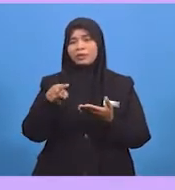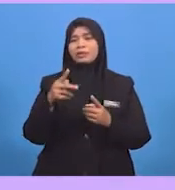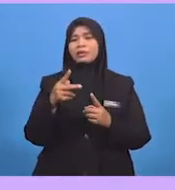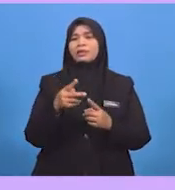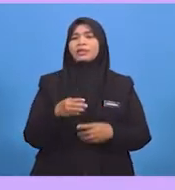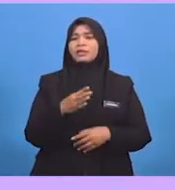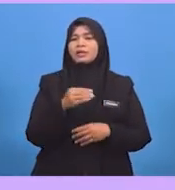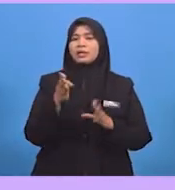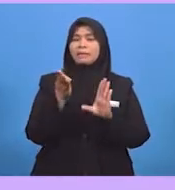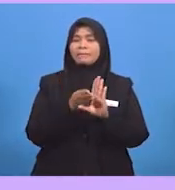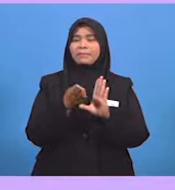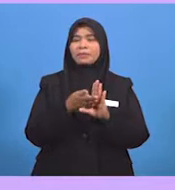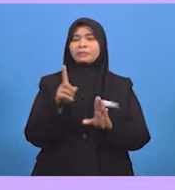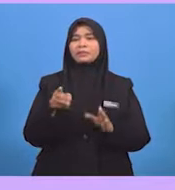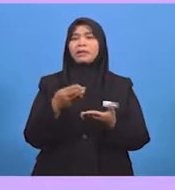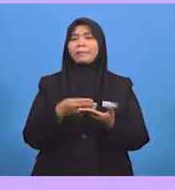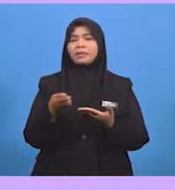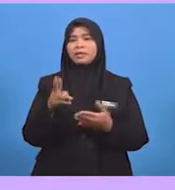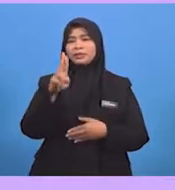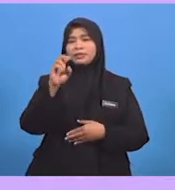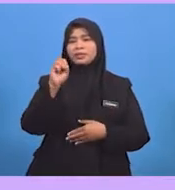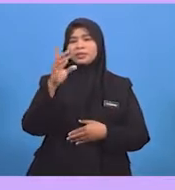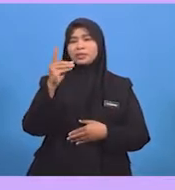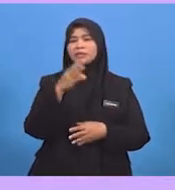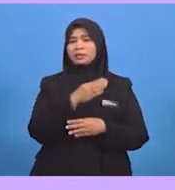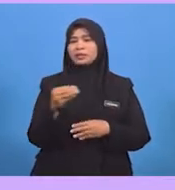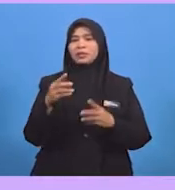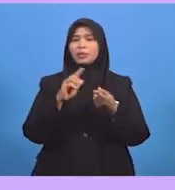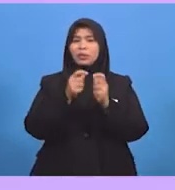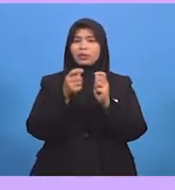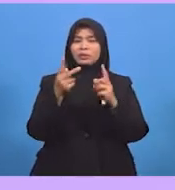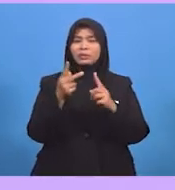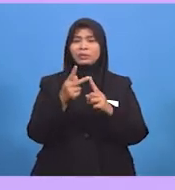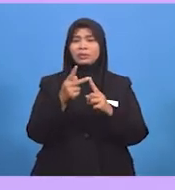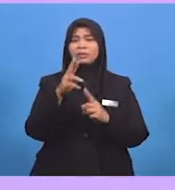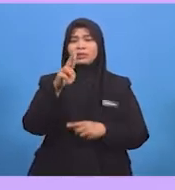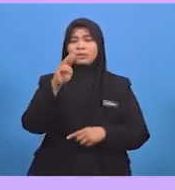bank perlu membeli USD dan tukar kepada ringgit Malaysia.